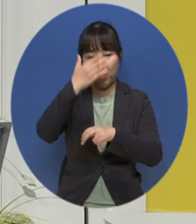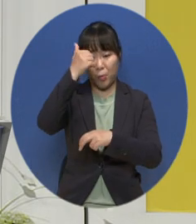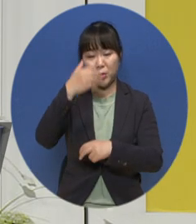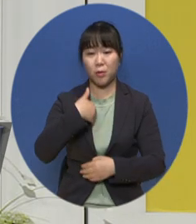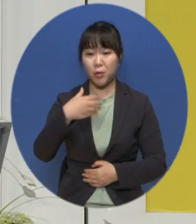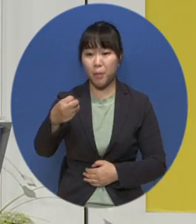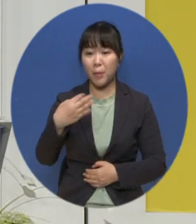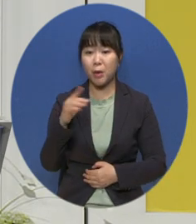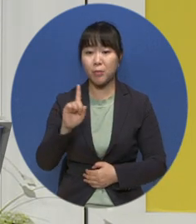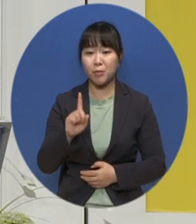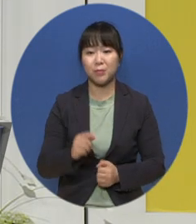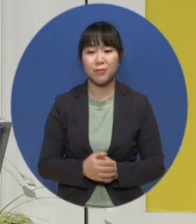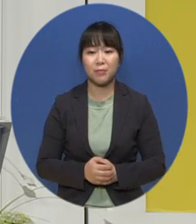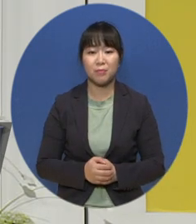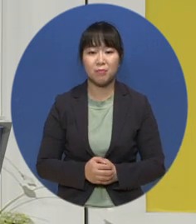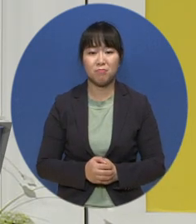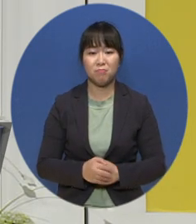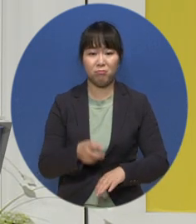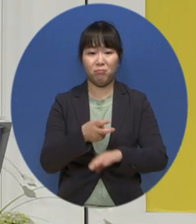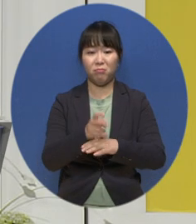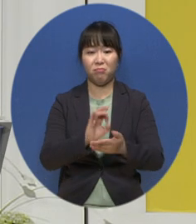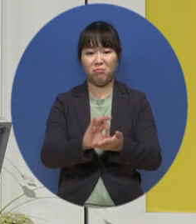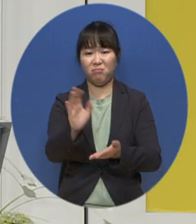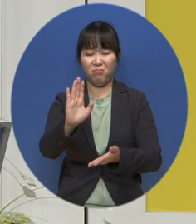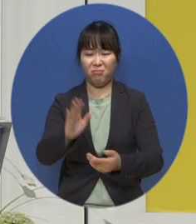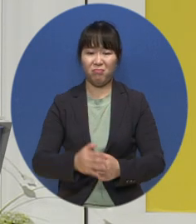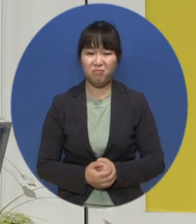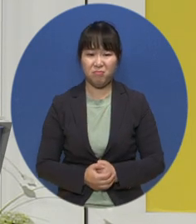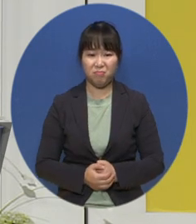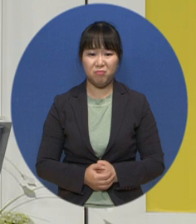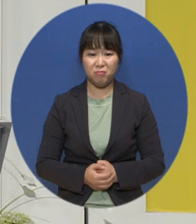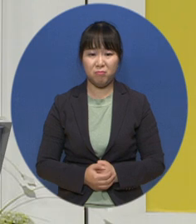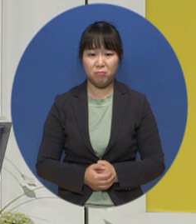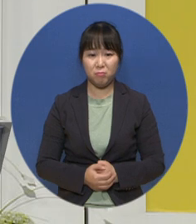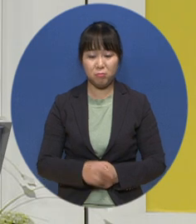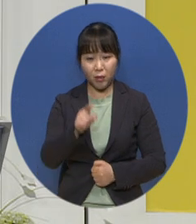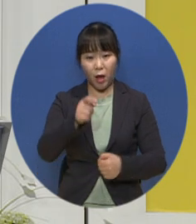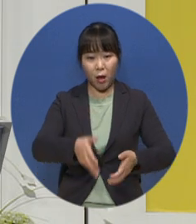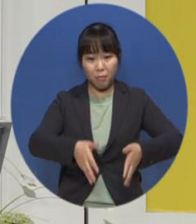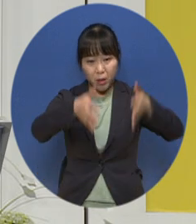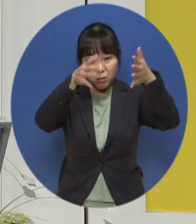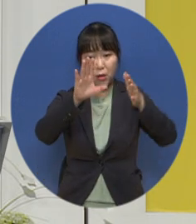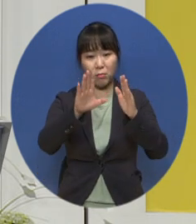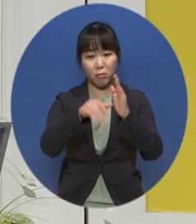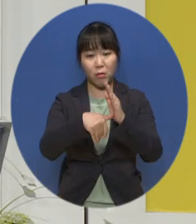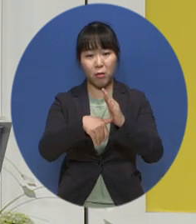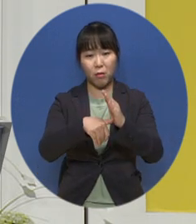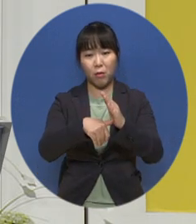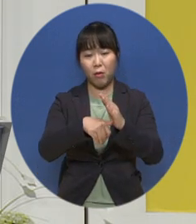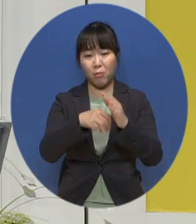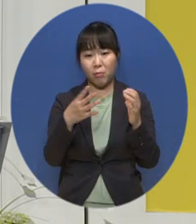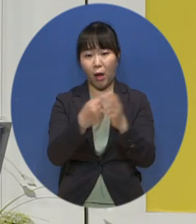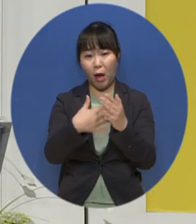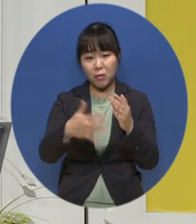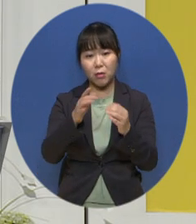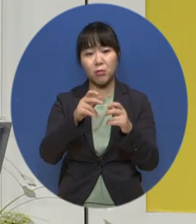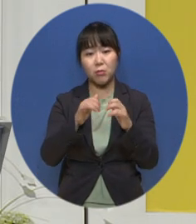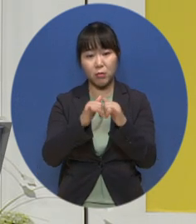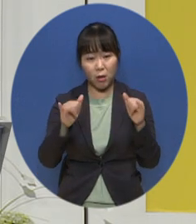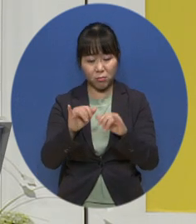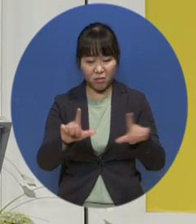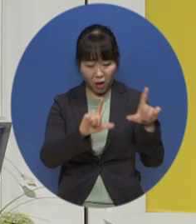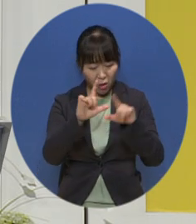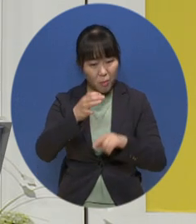얘기에요 국부 얼마 이용한 하더라고 고생했던 양 발이 아파 떼지 있는데 중국은 다니는데 무슨 놈의 아파트의 사람 하는거